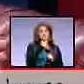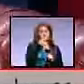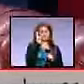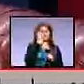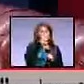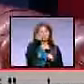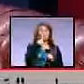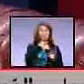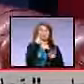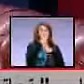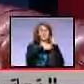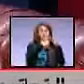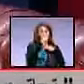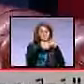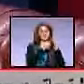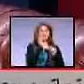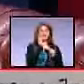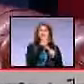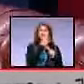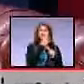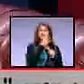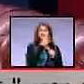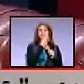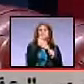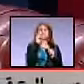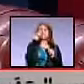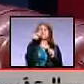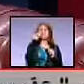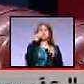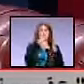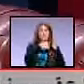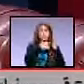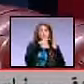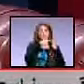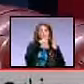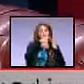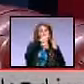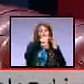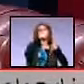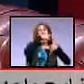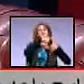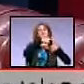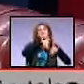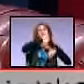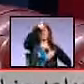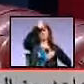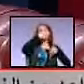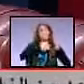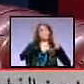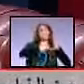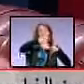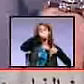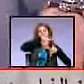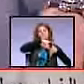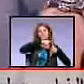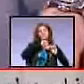رب. بص هو كل فيلم خطوه، يعني هو كل فيلم قدمك خطوه، كل فيلم بس